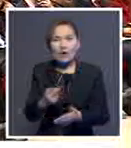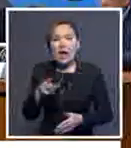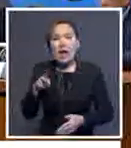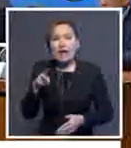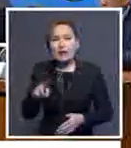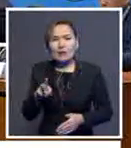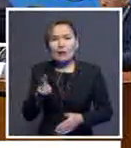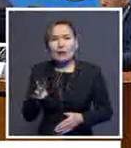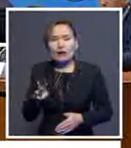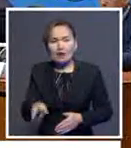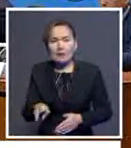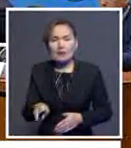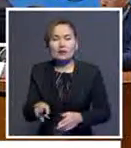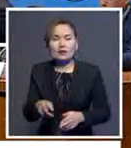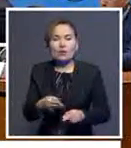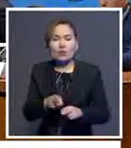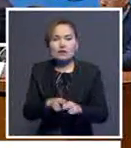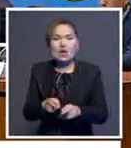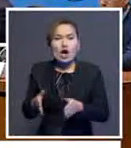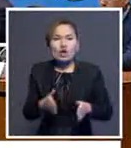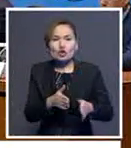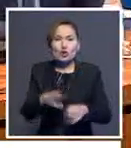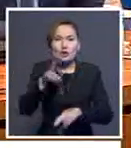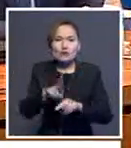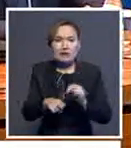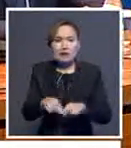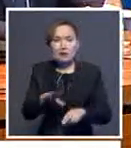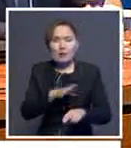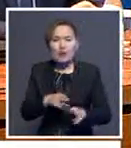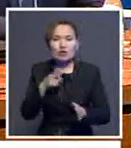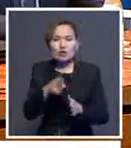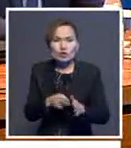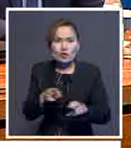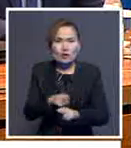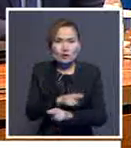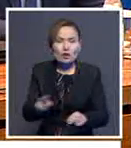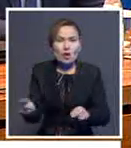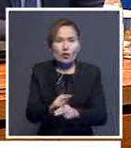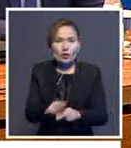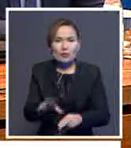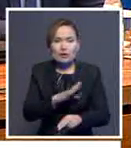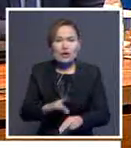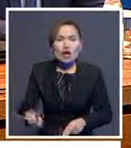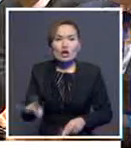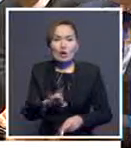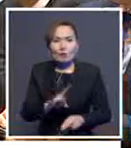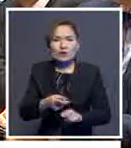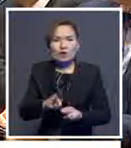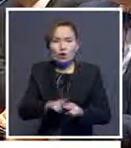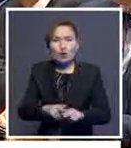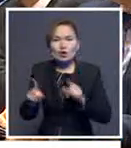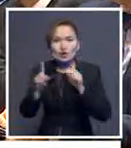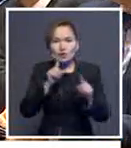2000 шақырымнан астам темір жол салынды. Автомобиль жолдарының 6,5 шақырымға жуығы қайта жөнделді. Республикалық кеңестің